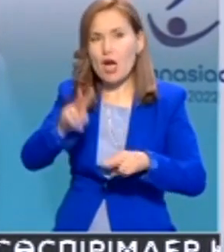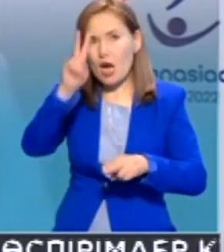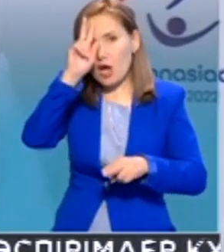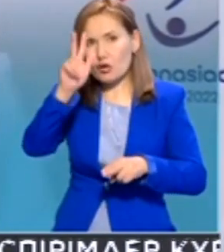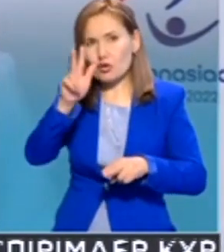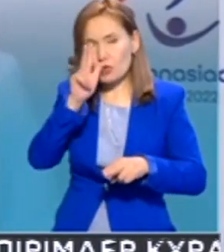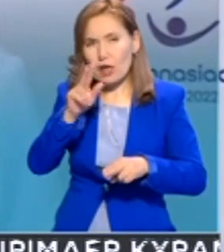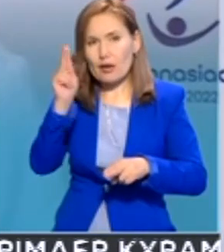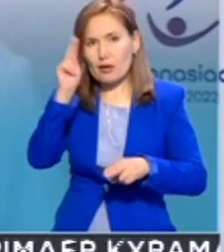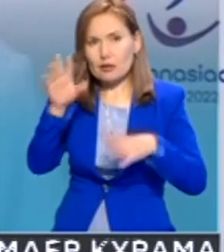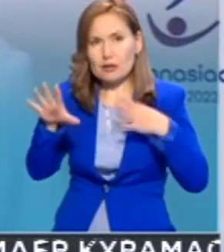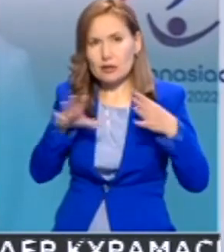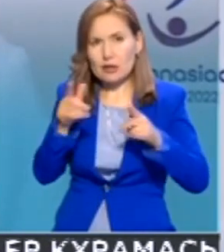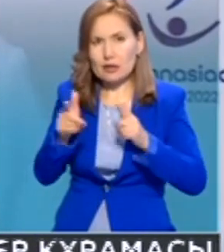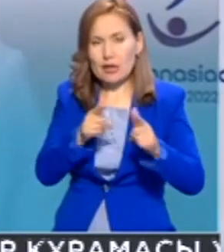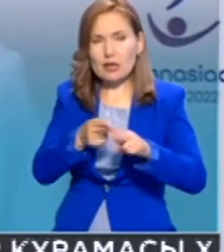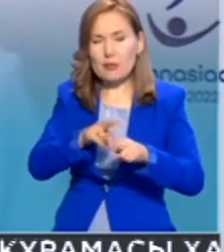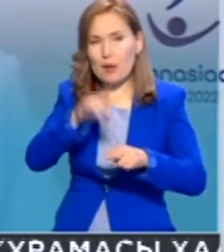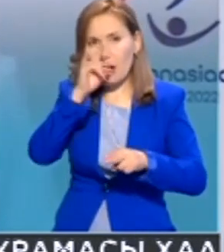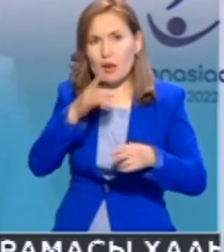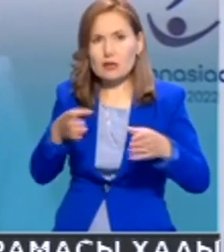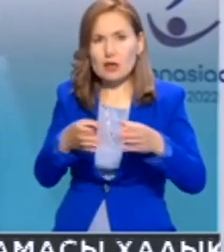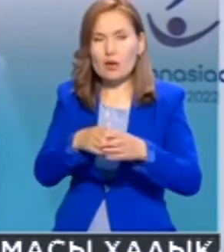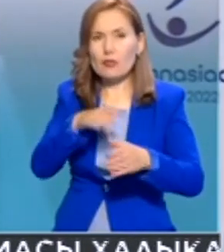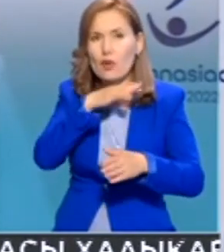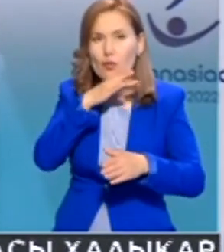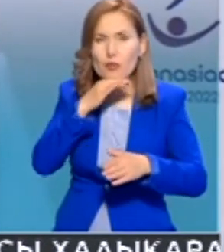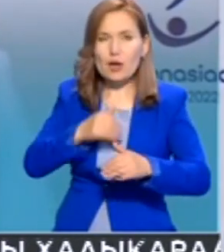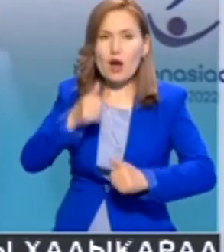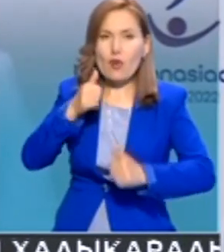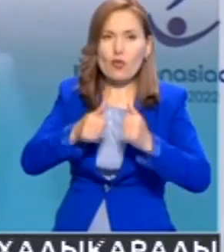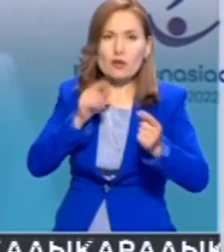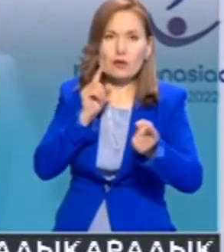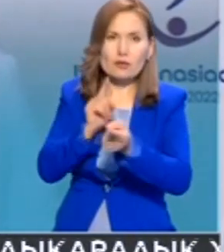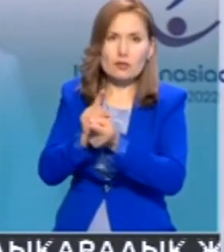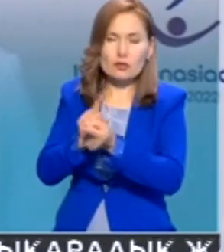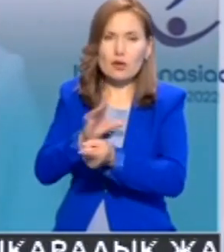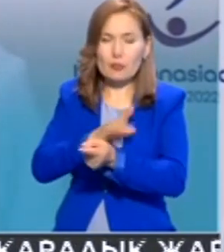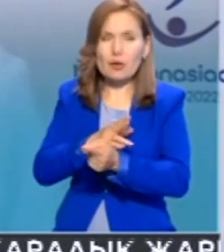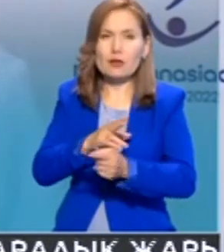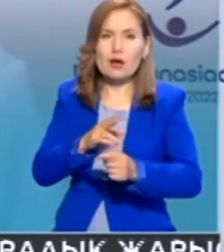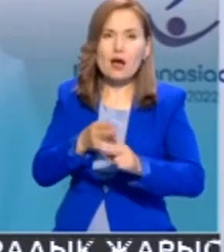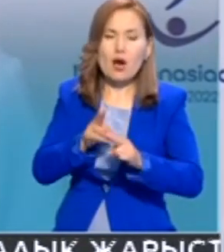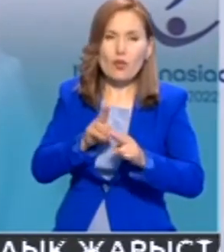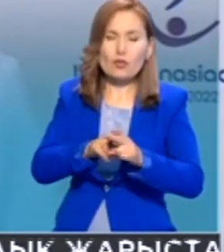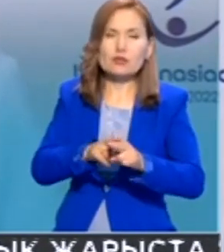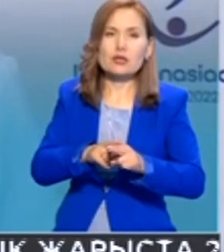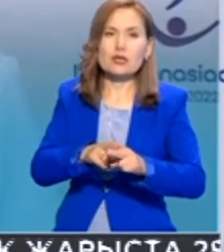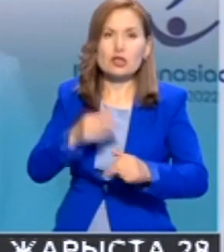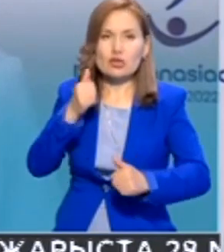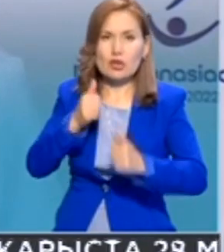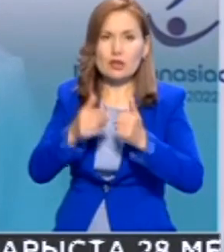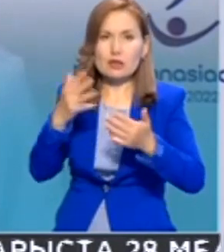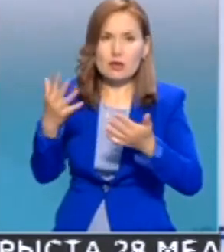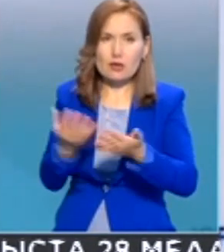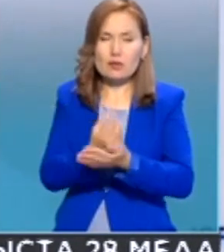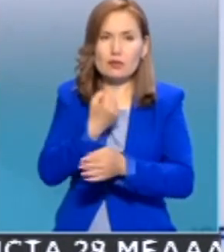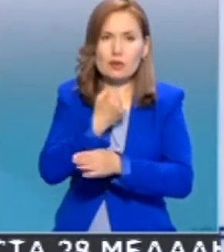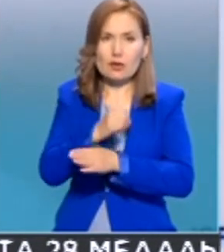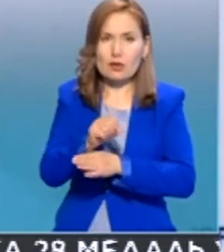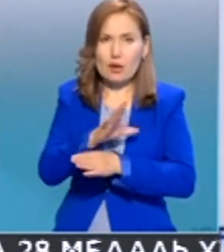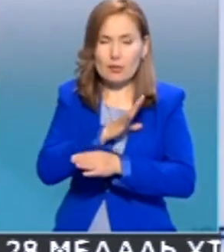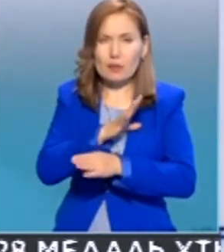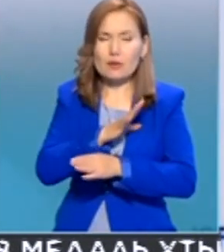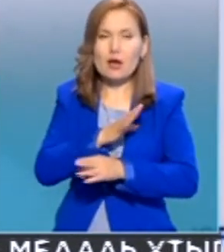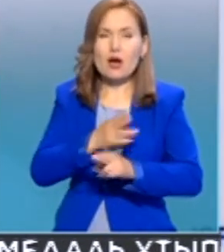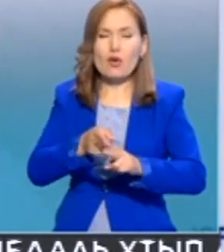Қазақстан Республикасының құрама командасымен көптеген сборлар өттік. Аллаға шүкір, осы жарыста 3 жекпе-жек өткіздім ақтық